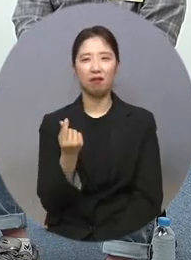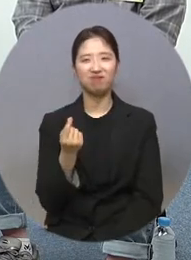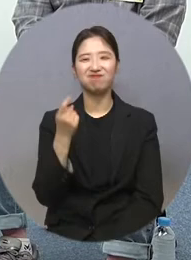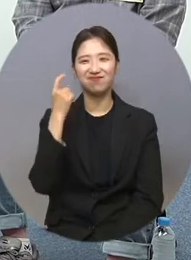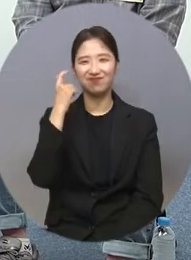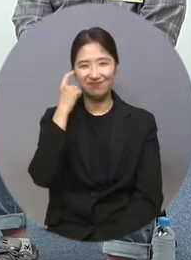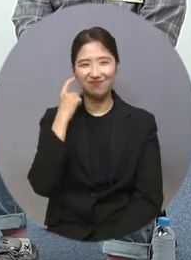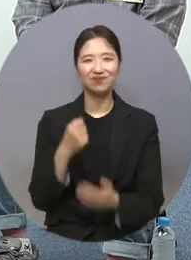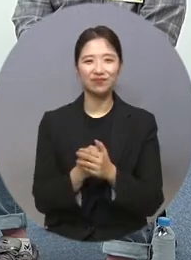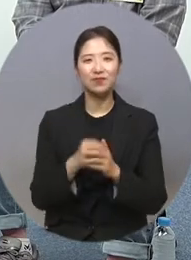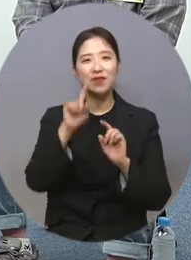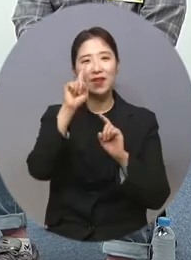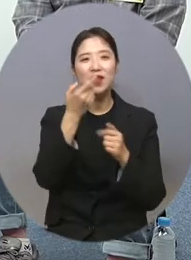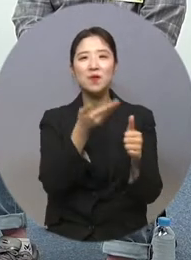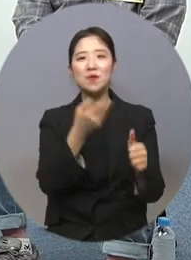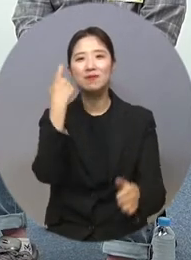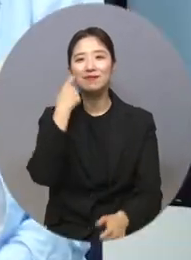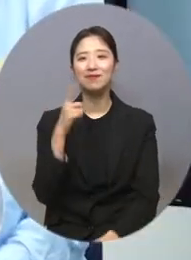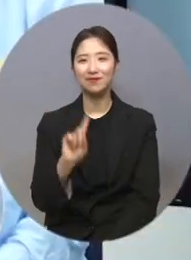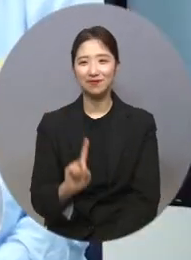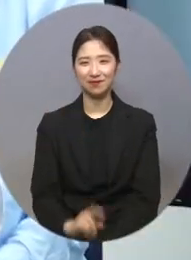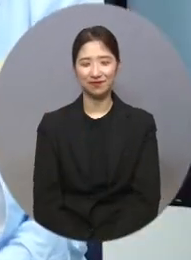우리 이보경님 어떻게 보셨어요?